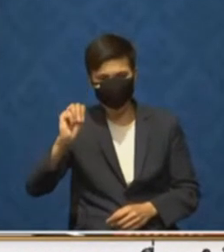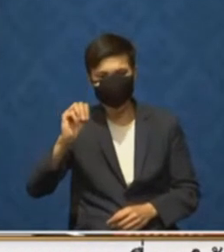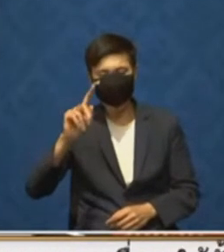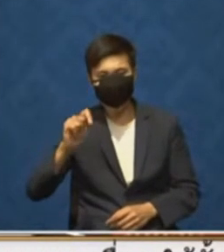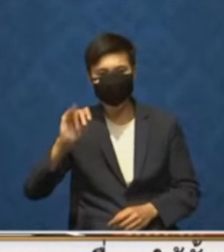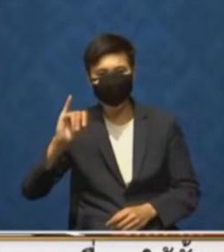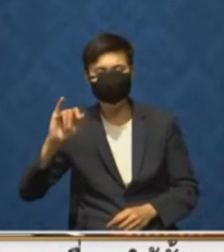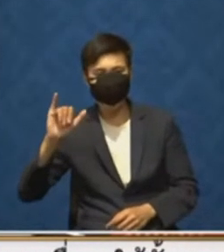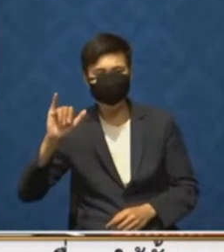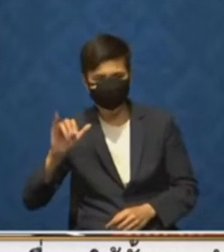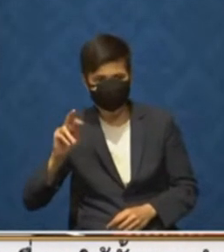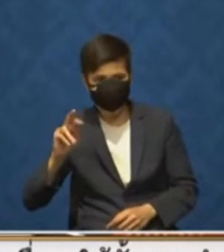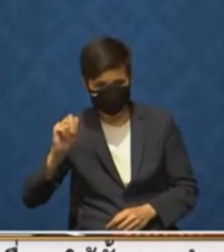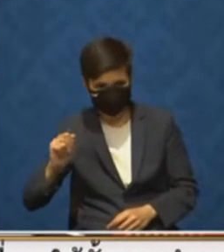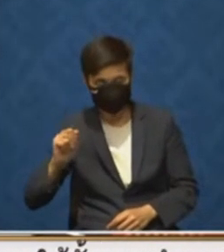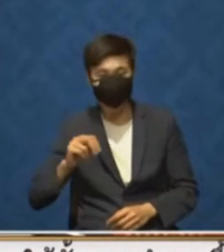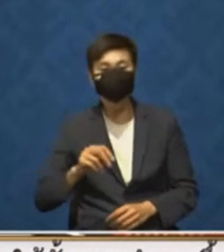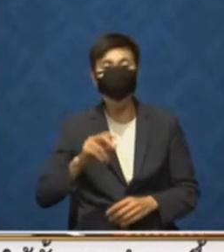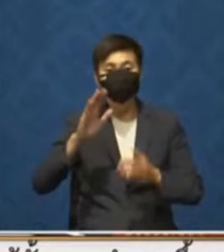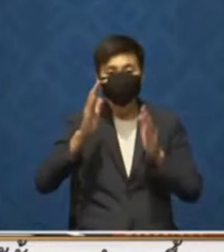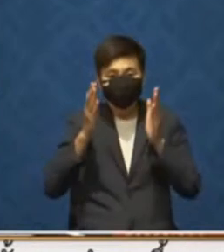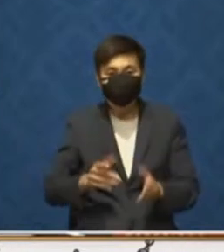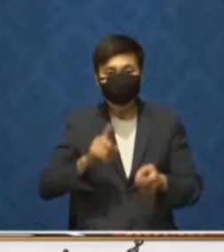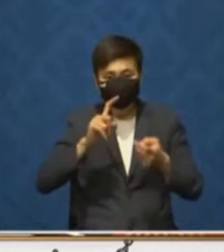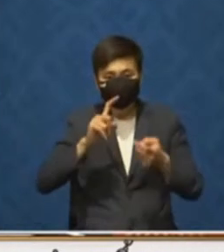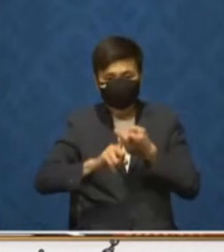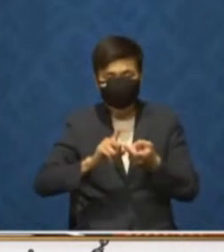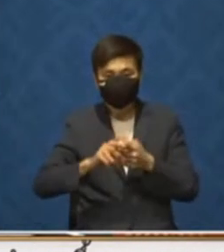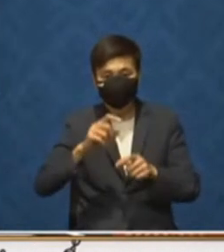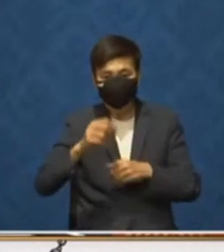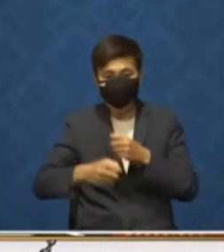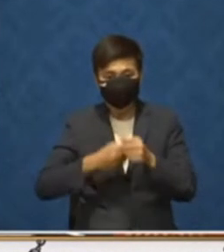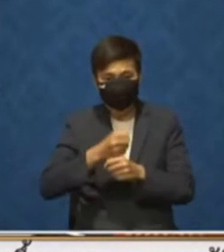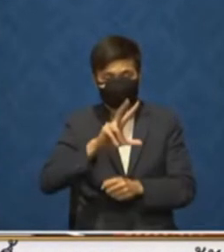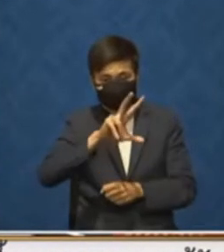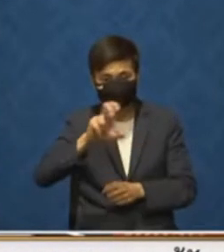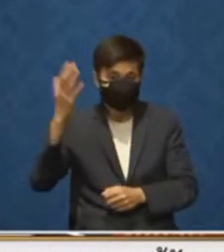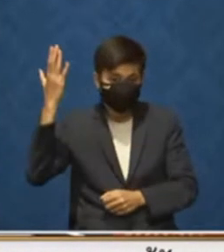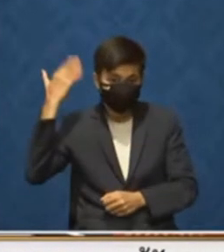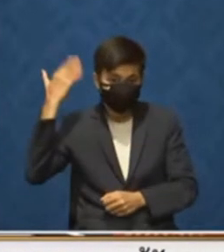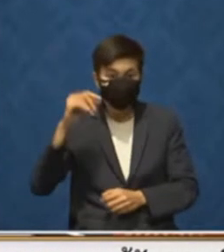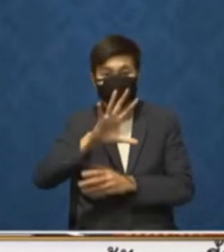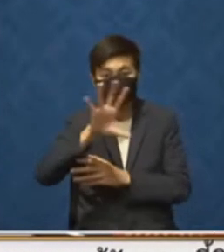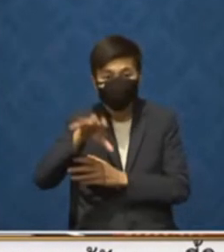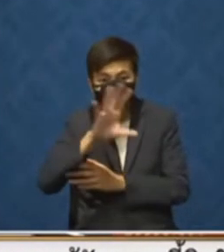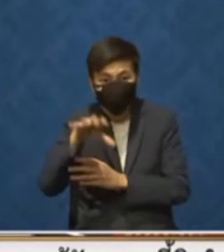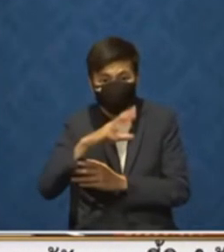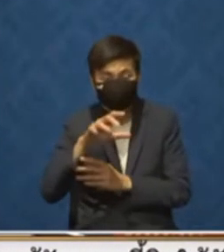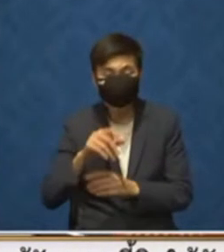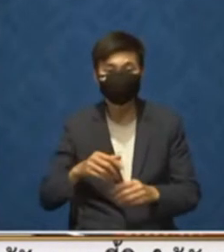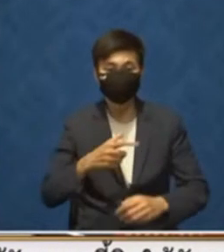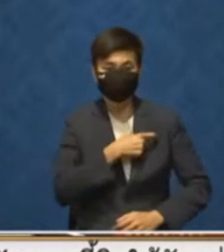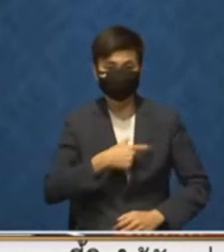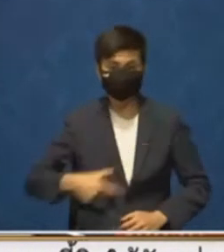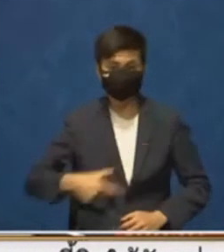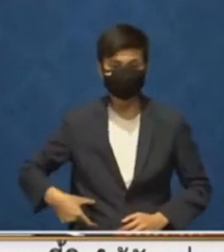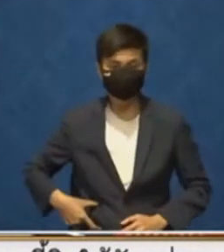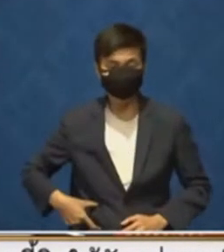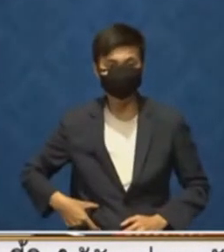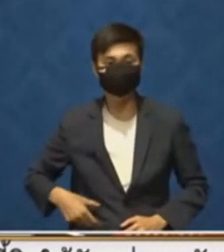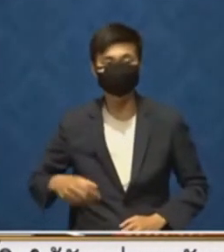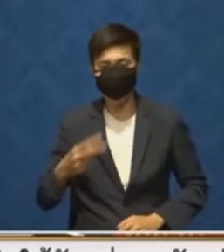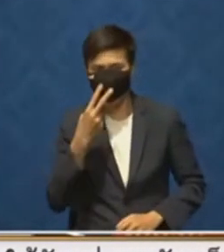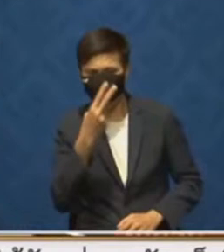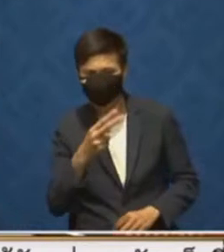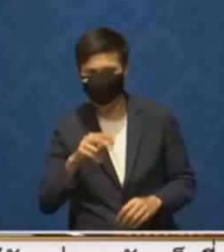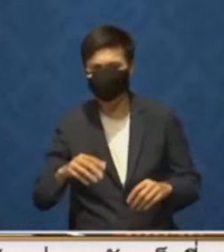จากคนรัสเซียเมื่อ 300ปีที่แล้วครับไปสร้างเมืองปองขึ้นมาเพื่อมาหลอกจักรพรรดิสร้างเมืองต่างๆขึ้นมาให้ยังมีโครงสร้างพื้นฐานที่ดู